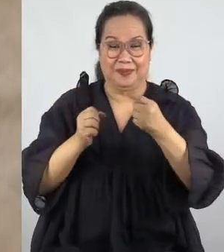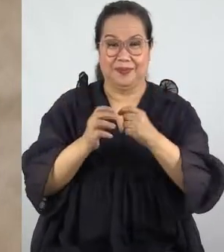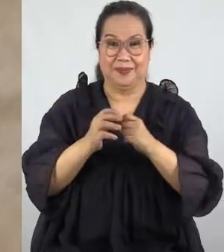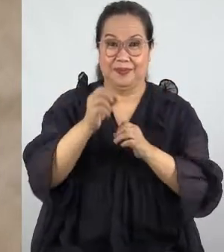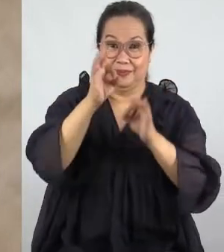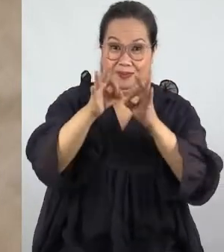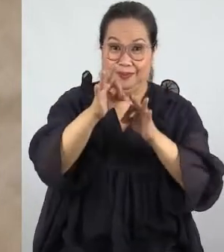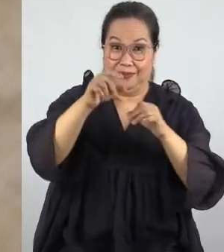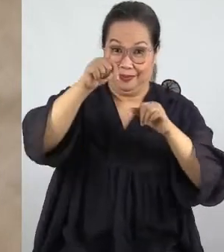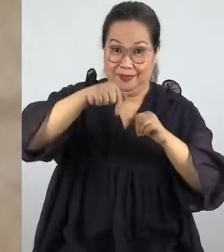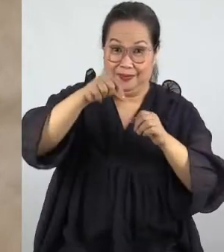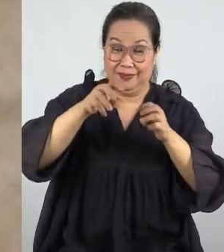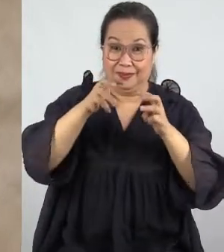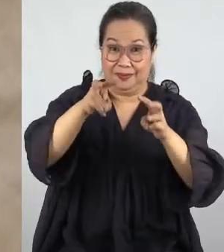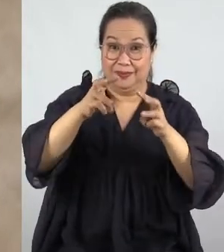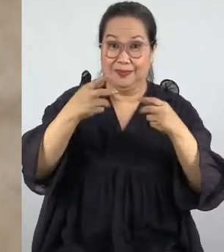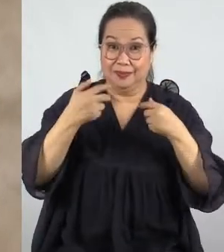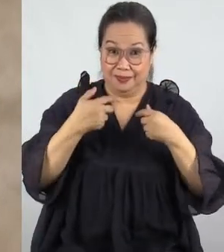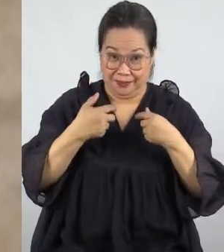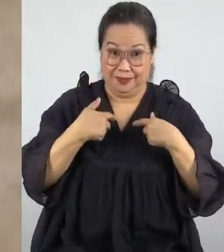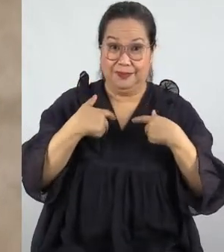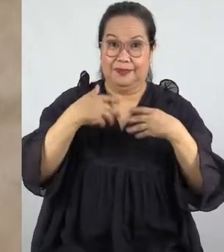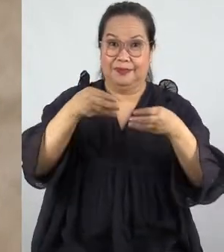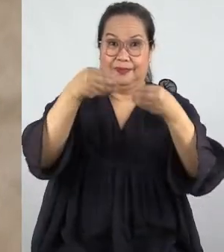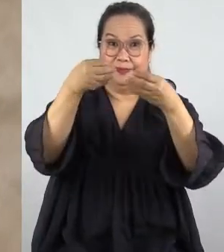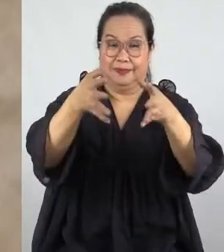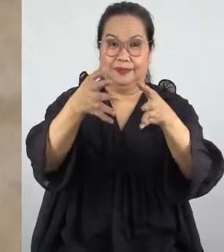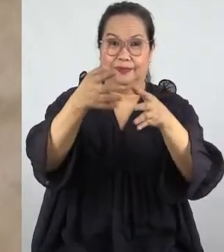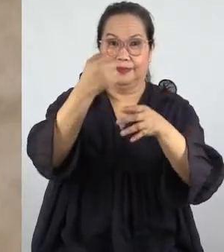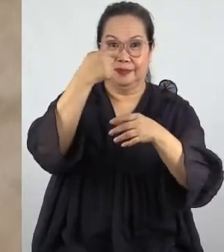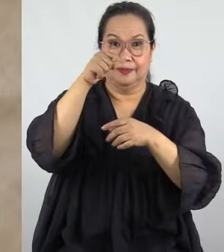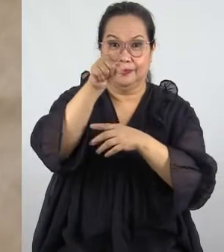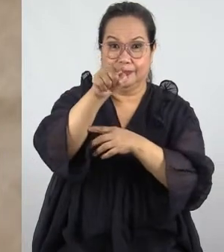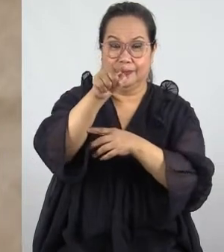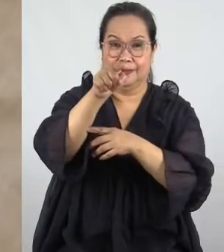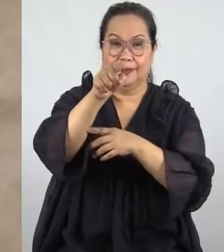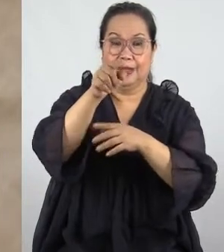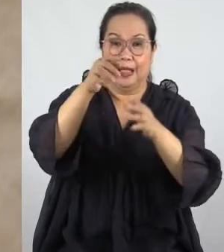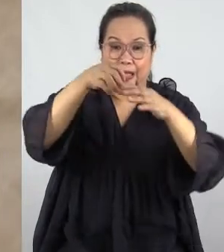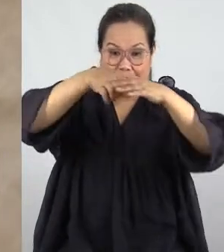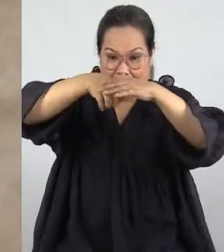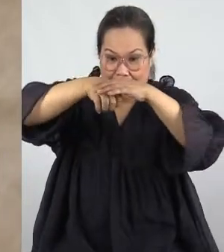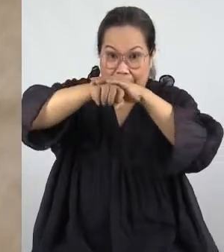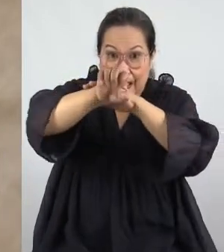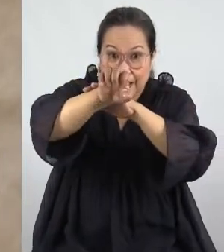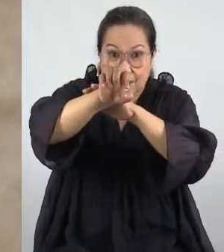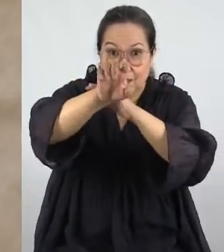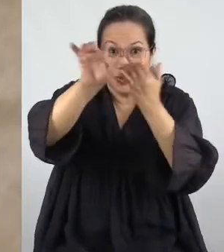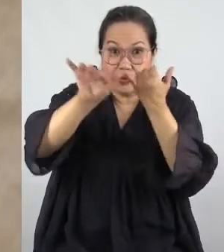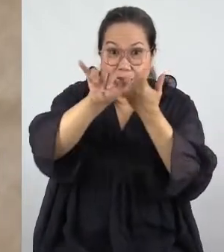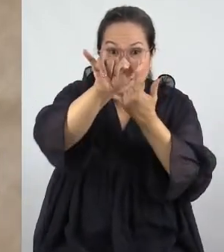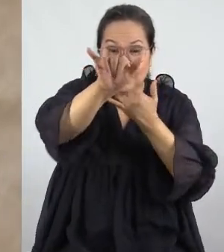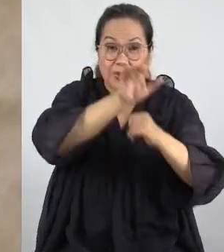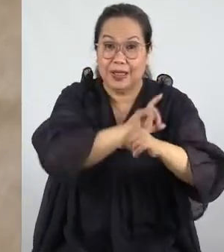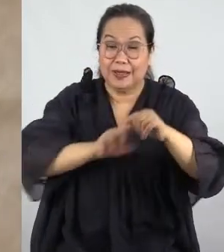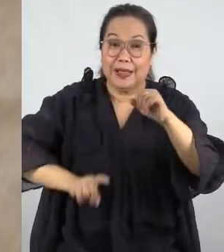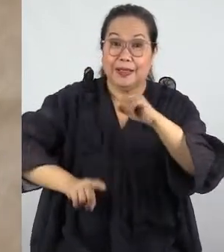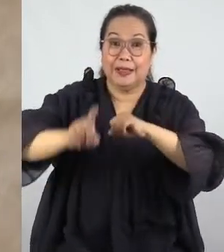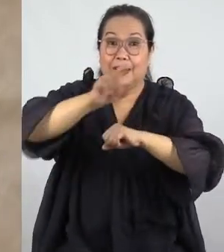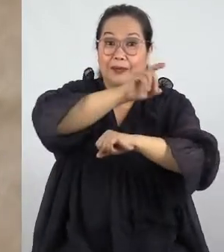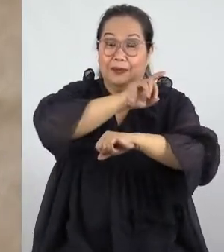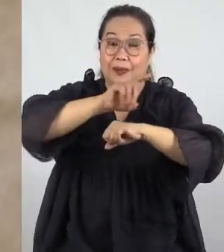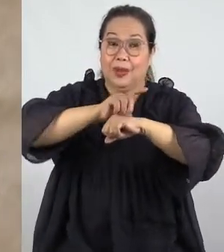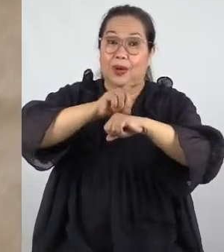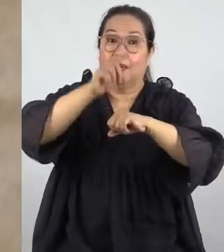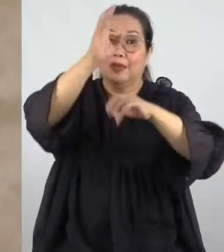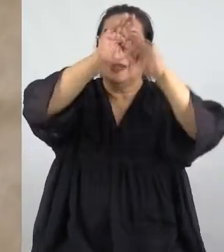For in this way, there will be richly provided for you an entrance into the eternal kingdom of our Lord